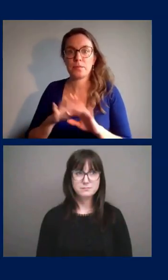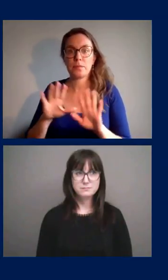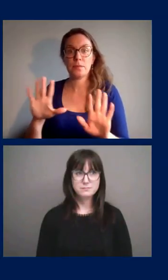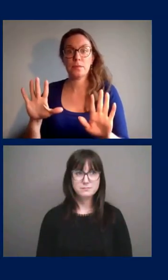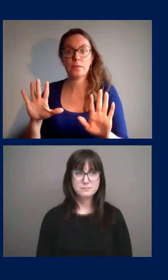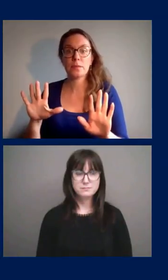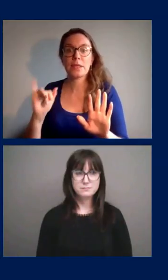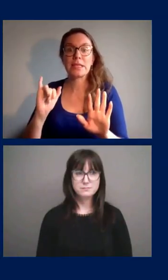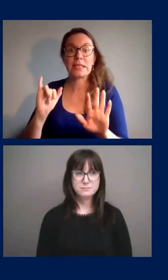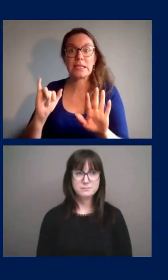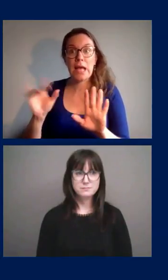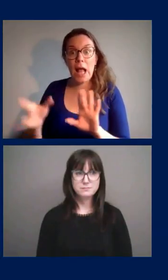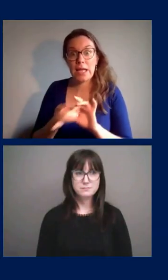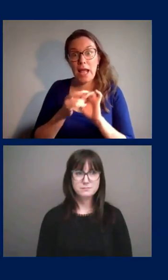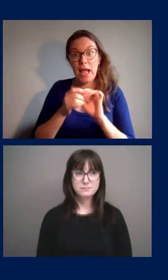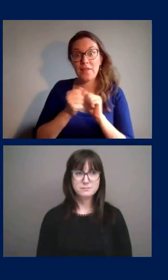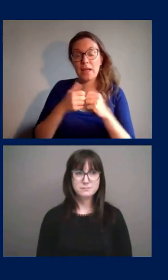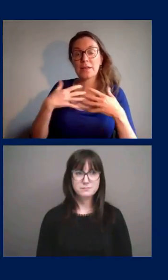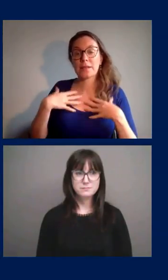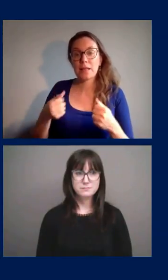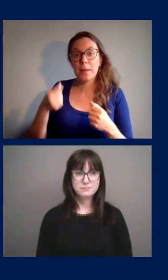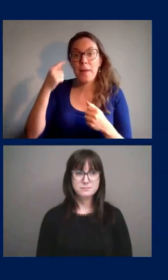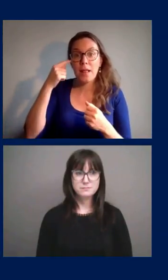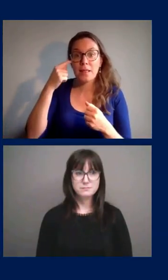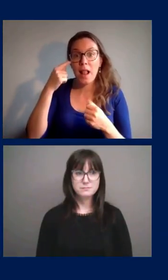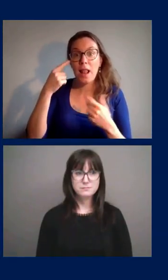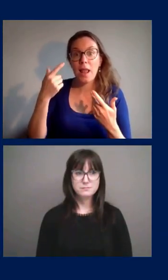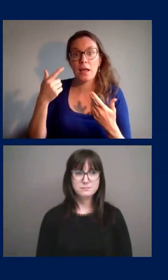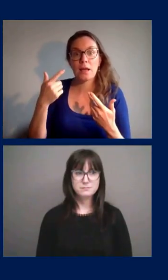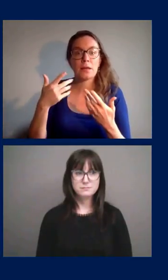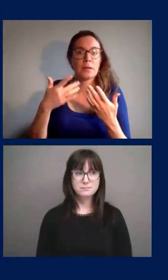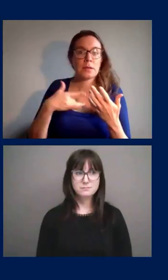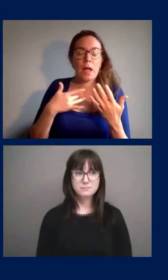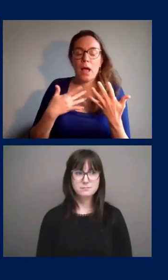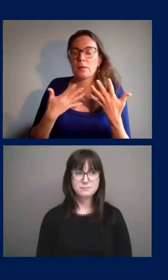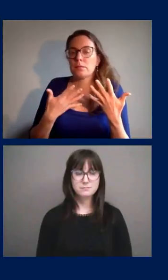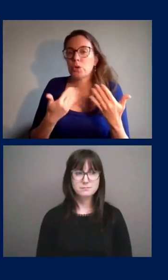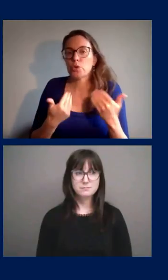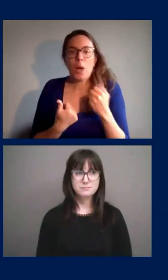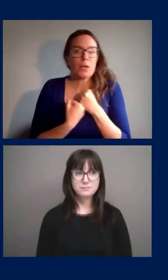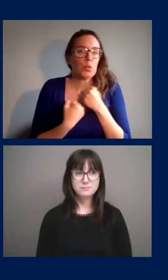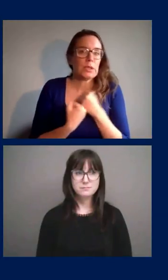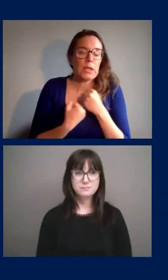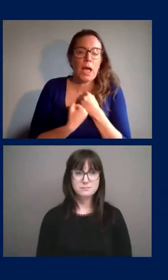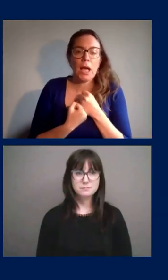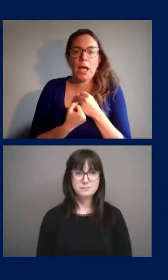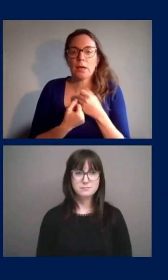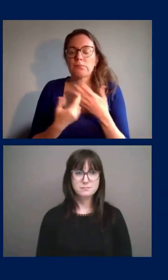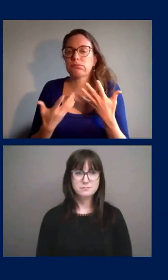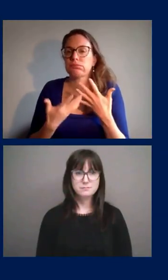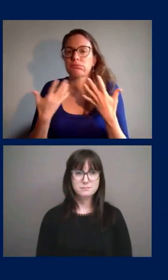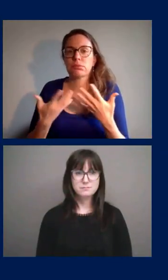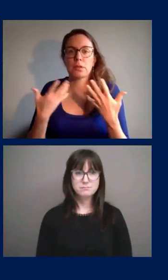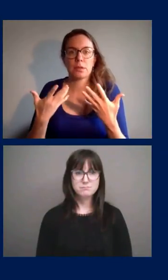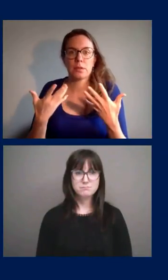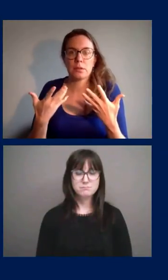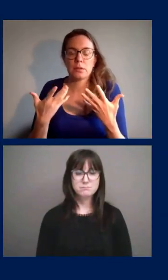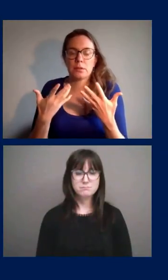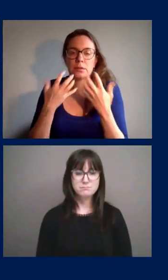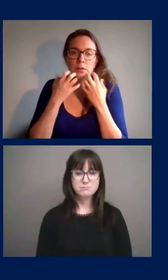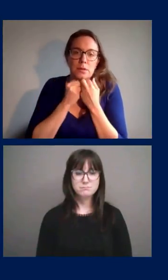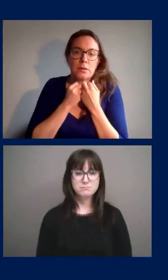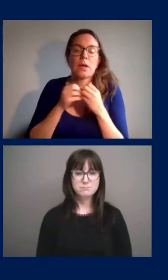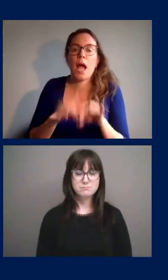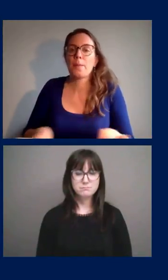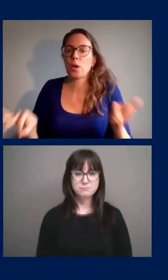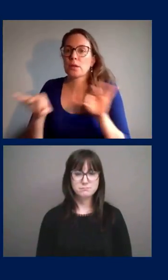mentale euh quelqu'un a besoin de de soutien absolument c'est important de de faire les liens